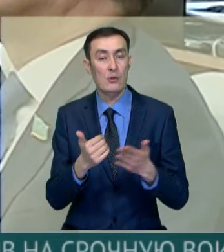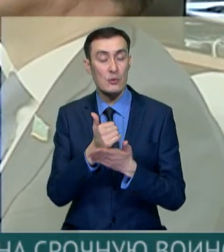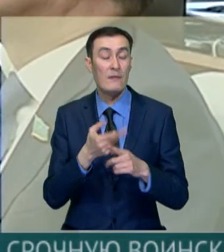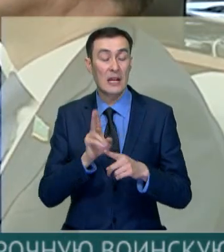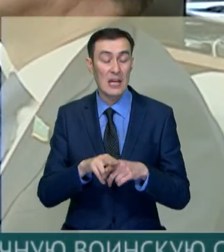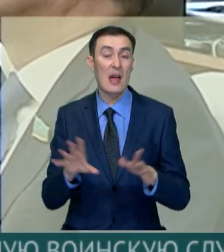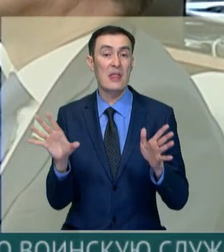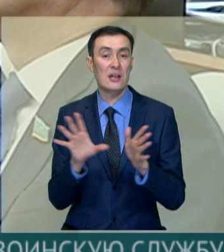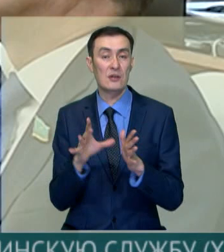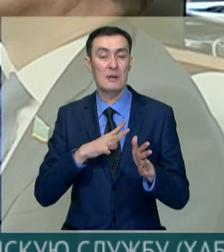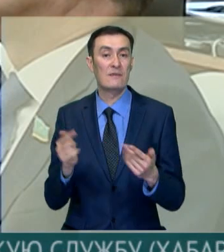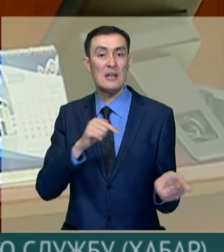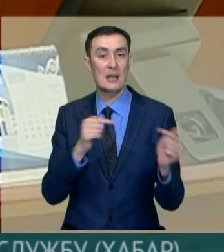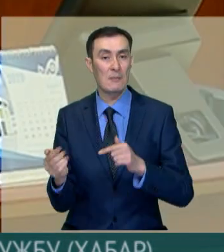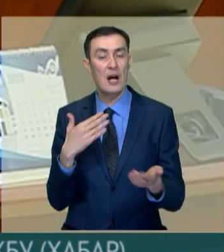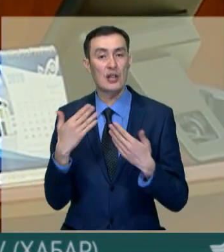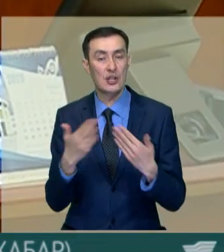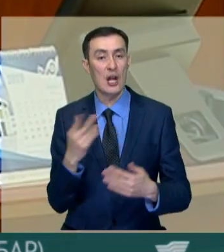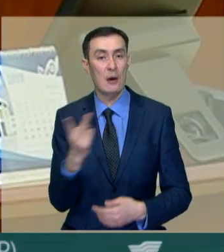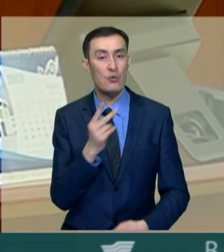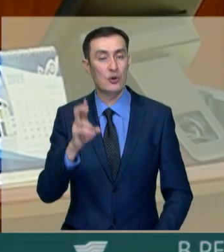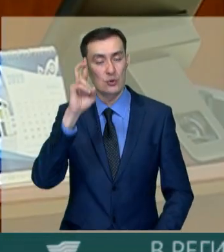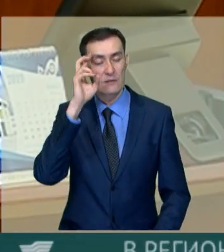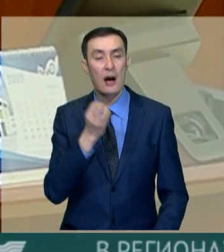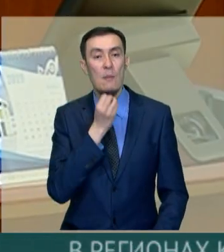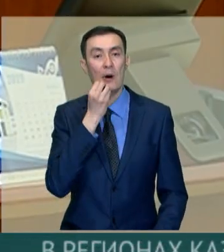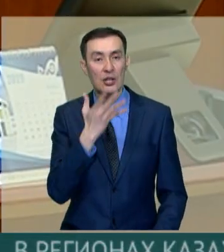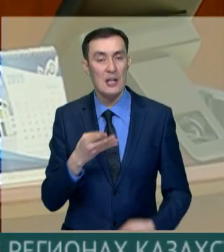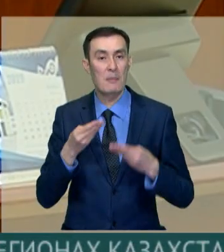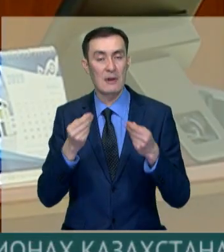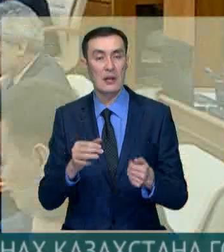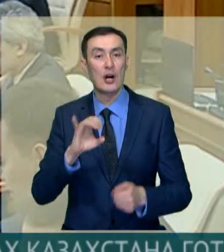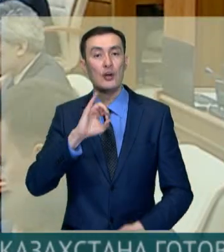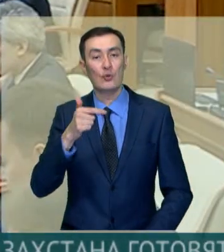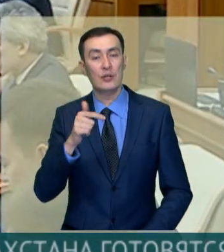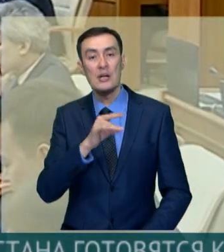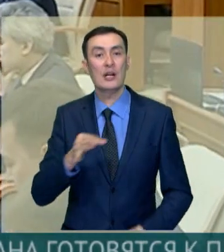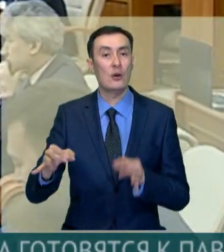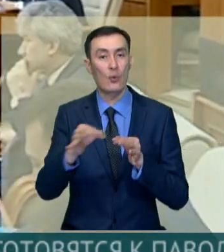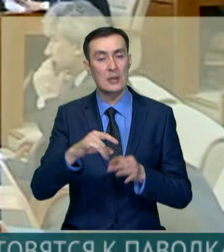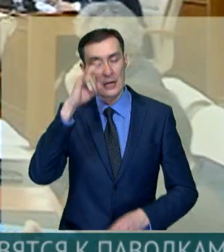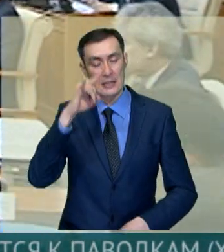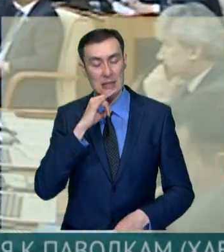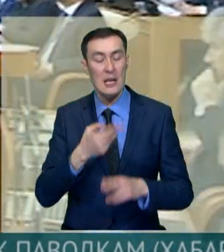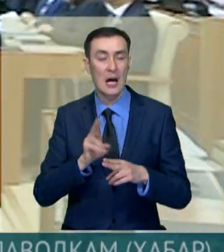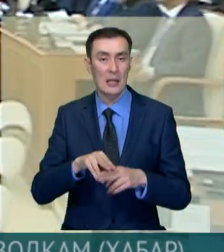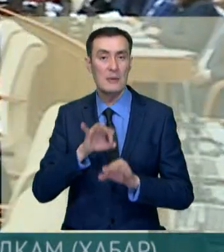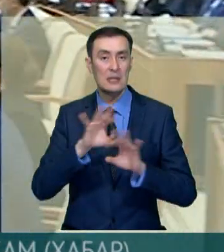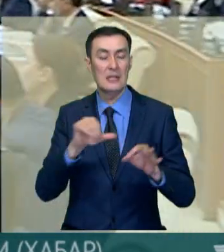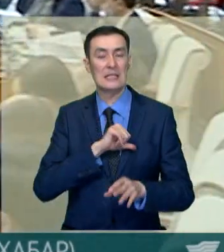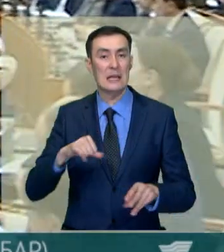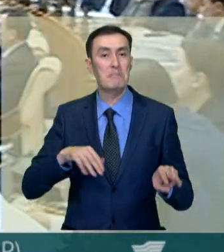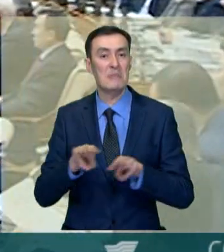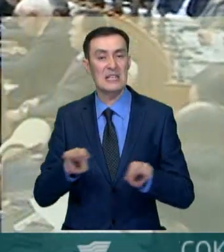вот энергетические взаимоотношения двух стран положительно повлияли на южные регионы Казахстана. Это отметил и сам Канат